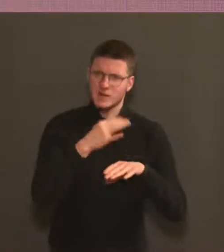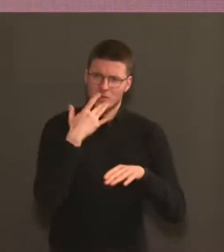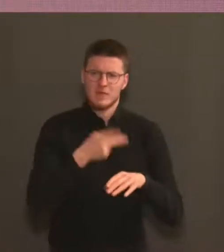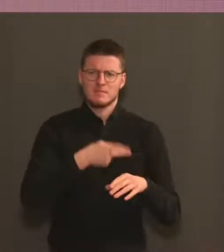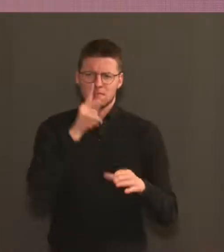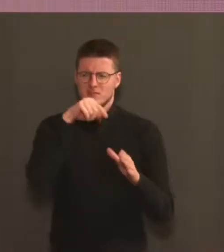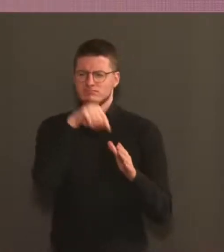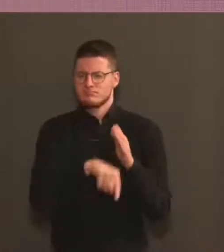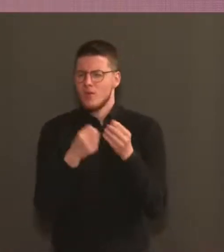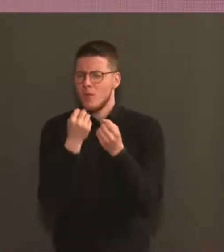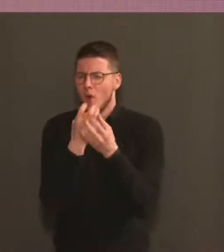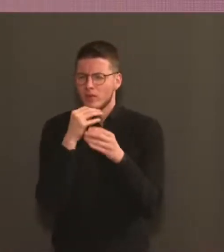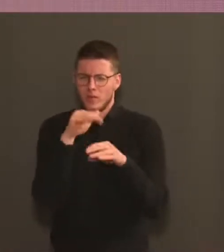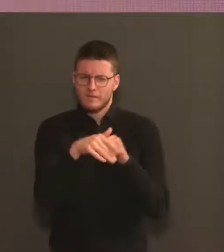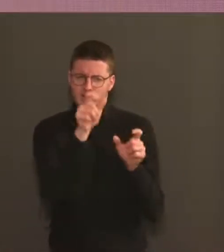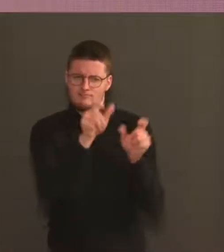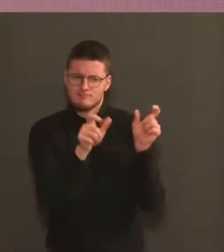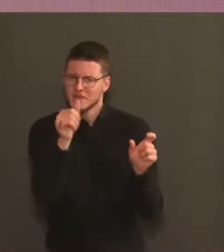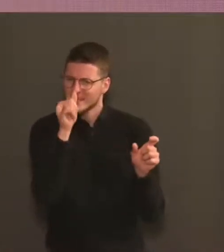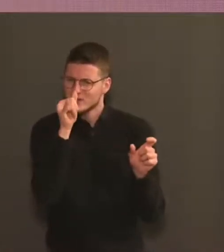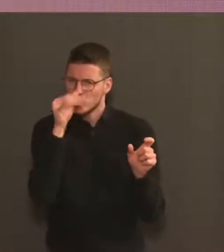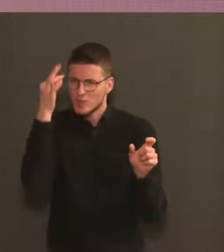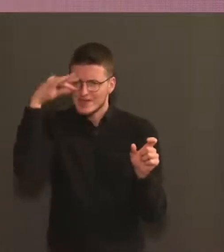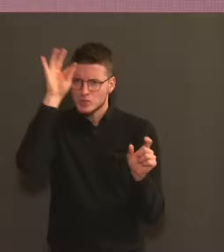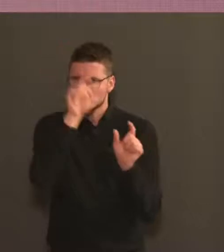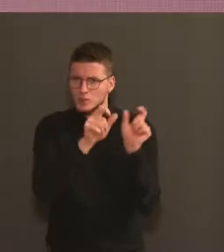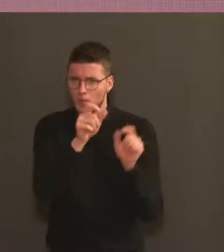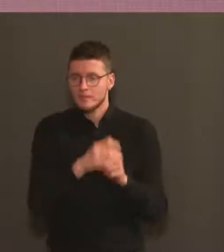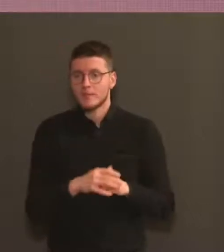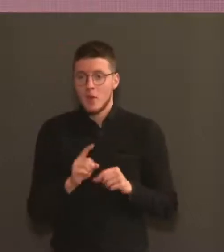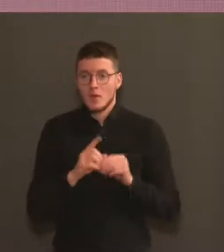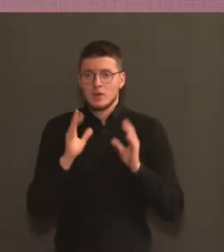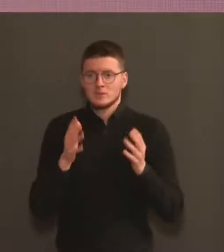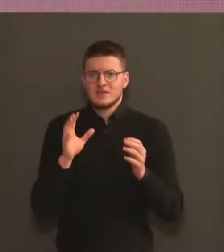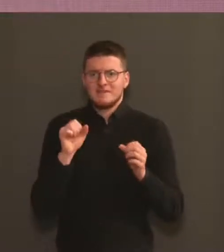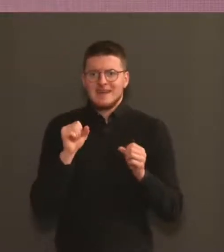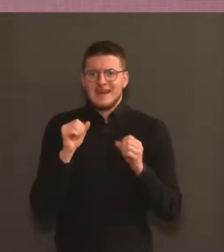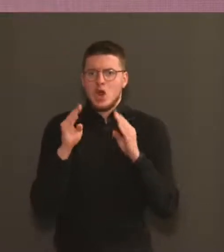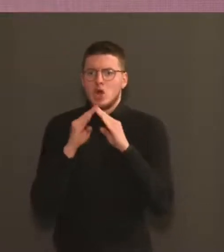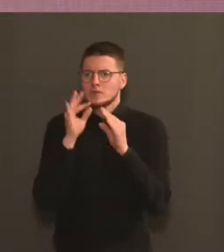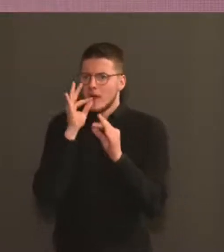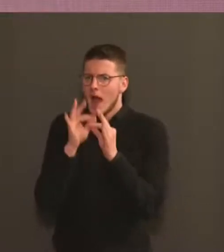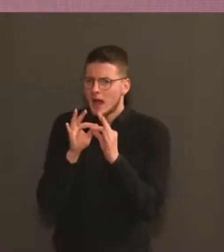verduidelijken dat voor veel onbegrip zorgt, vooral bij de artsen.